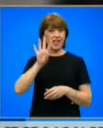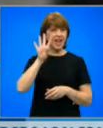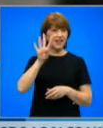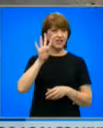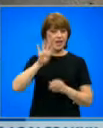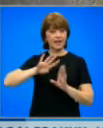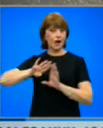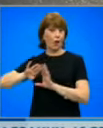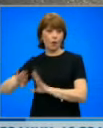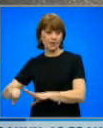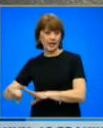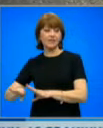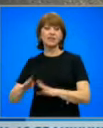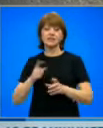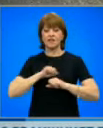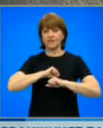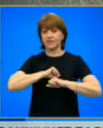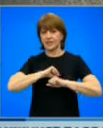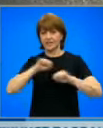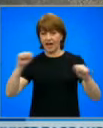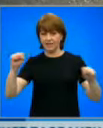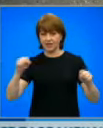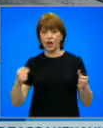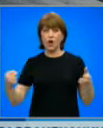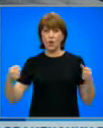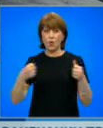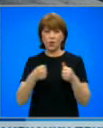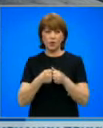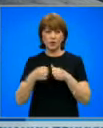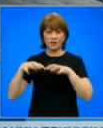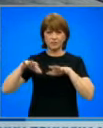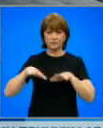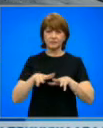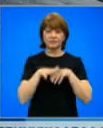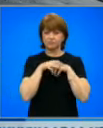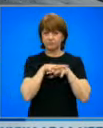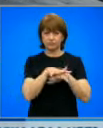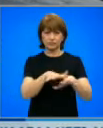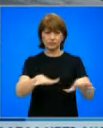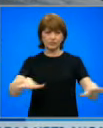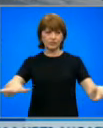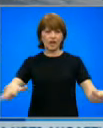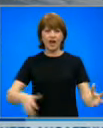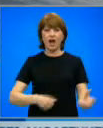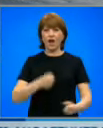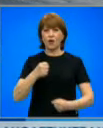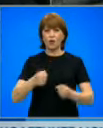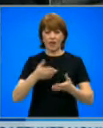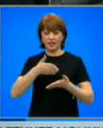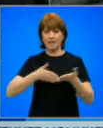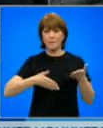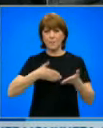в товарния отсек на пикапа обаче се взривява. Ударната вълна е толкова силна, че разпирява части от автомобила на повече от 100